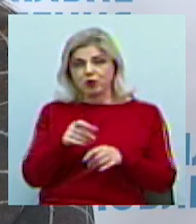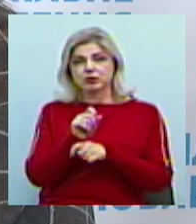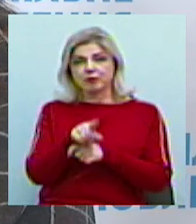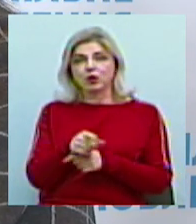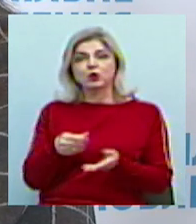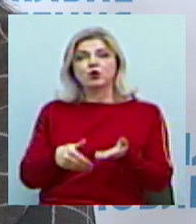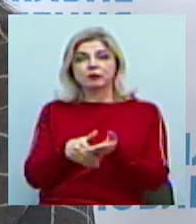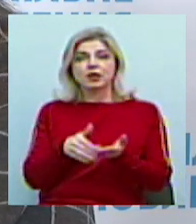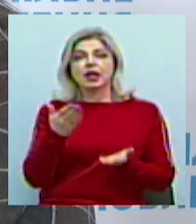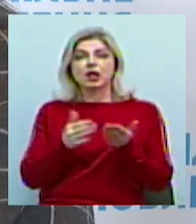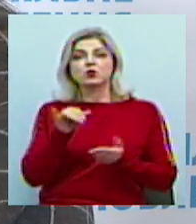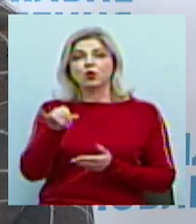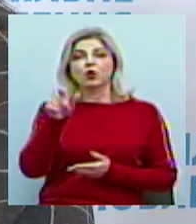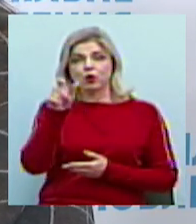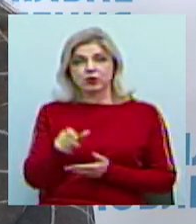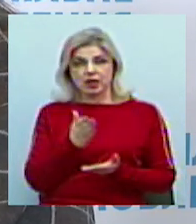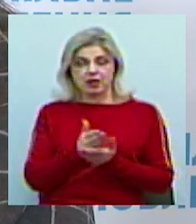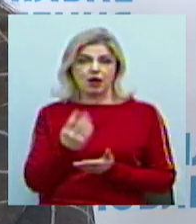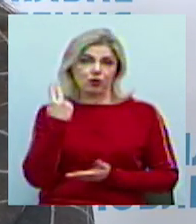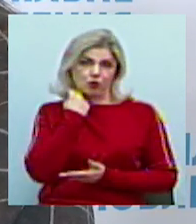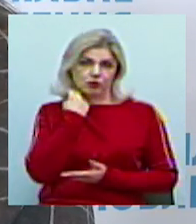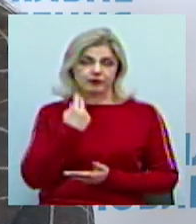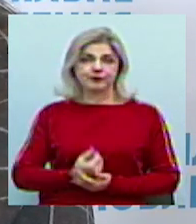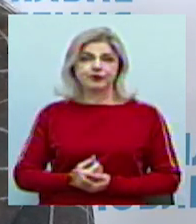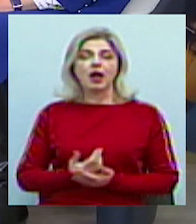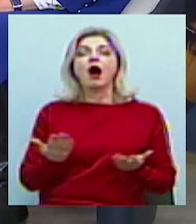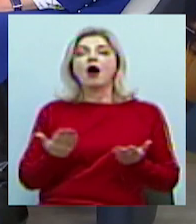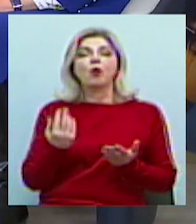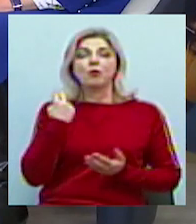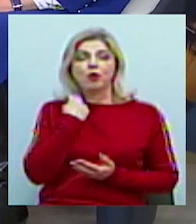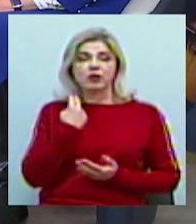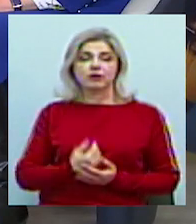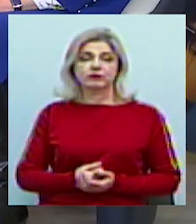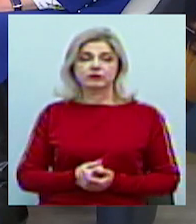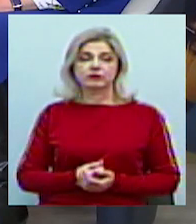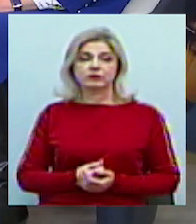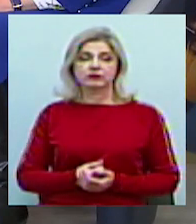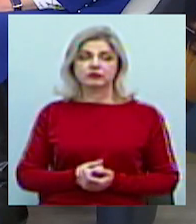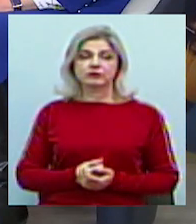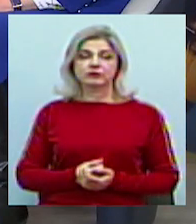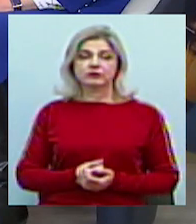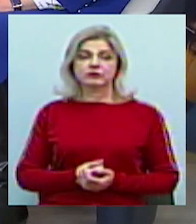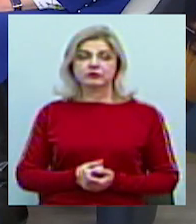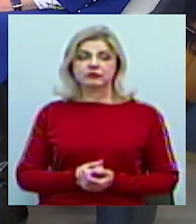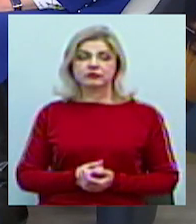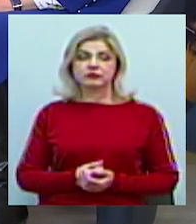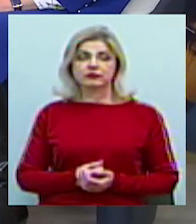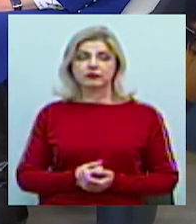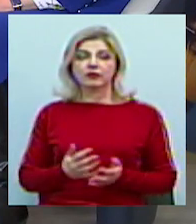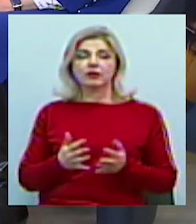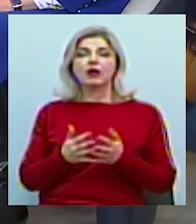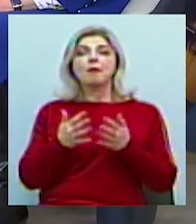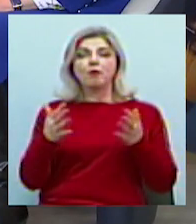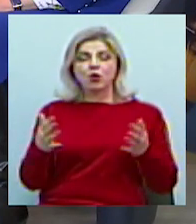субсидію в разі, якщо у людини є борг за сплату житлово-комунальних послуг. А який борг? Борг більше, коли припиняється більше, ніж за